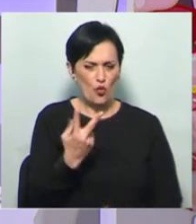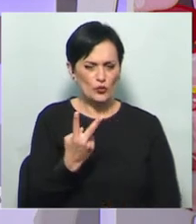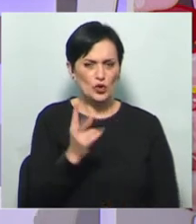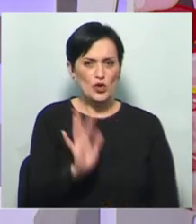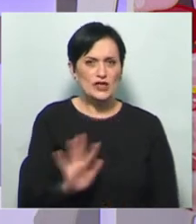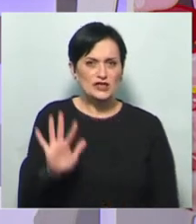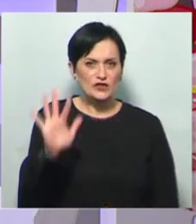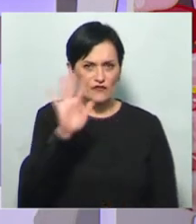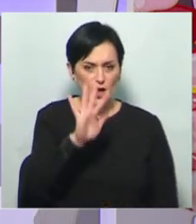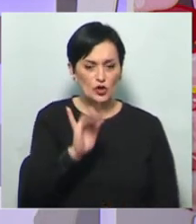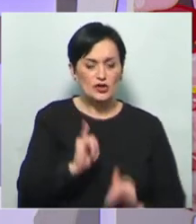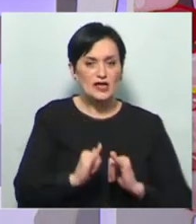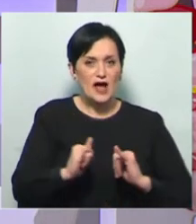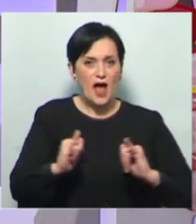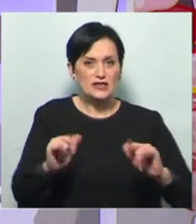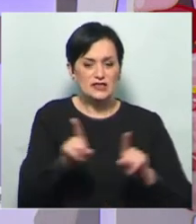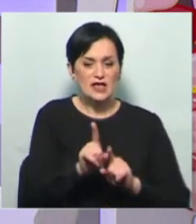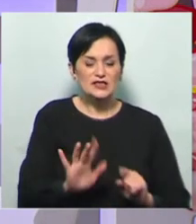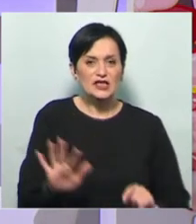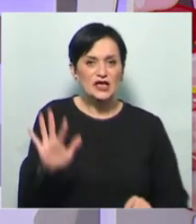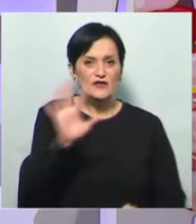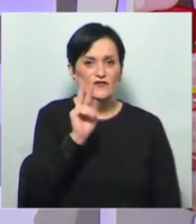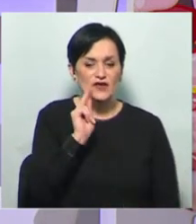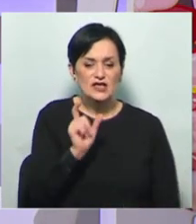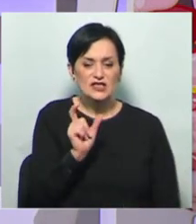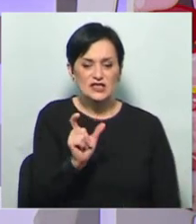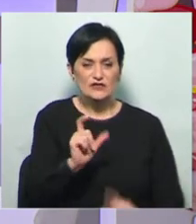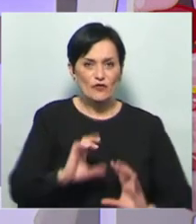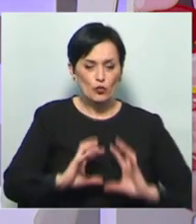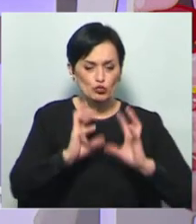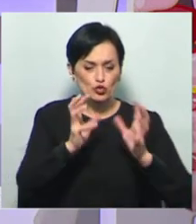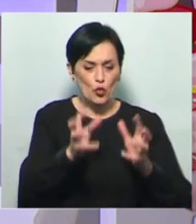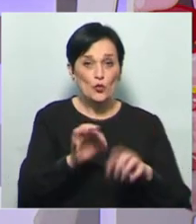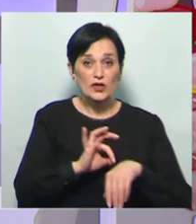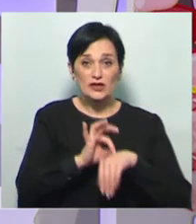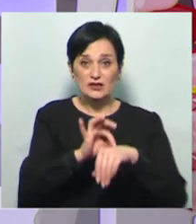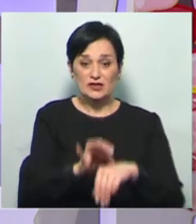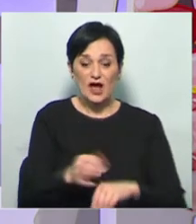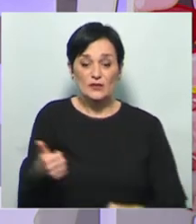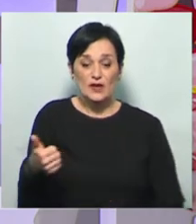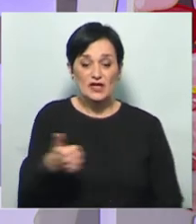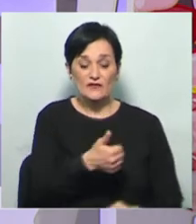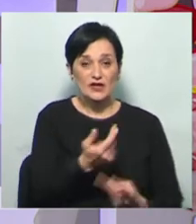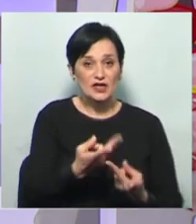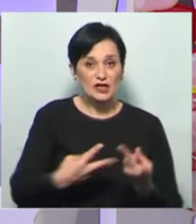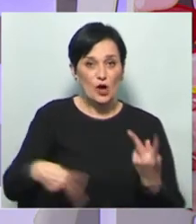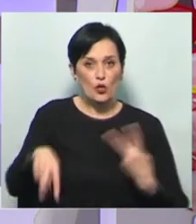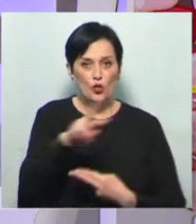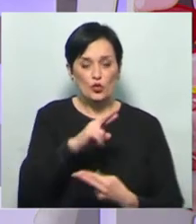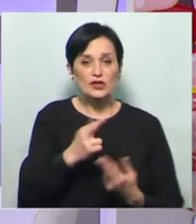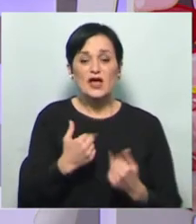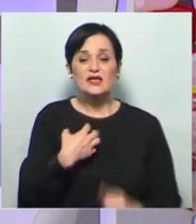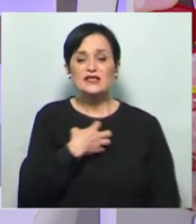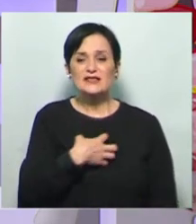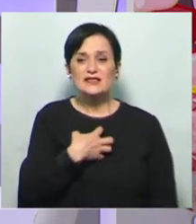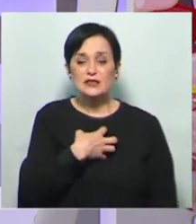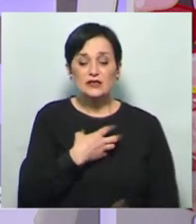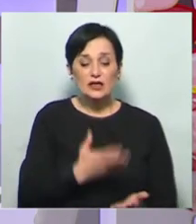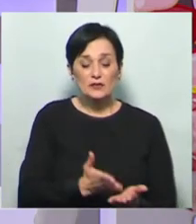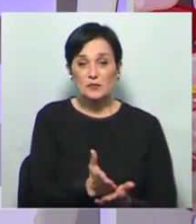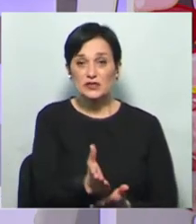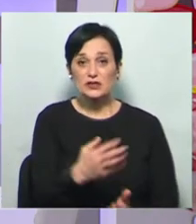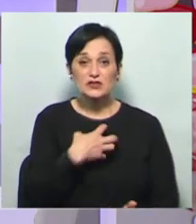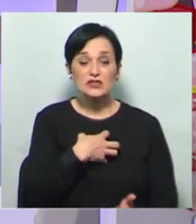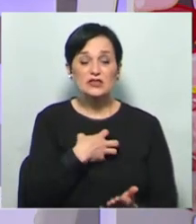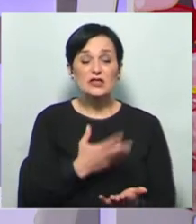ქვეყანაში გაიზარდა ამ ქვეყნების რიცხვი მსოფლიოს მასშტაბით, სადაც ტარდება ეს კვირეული ერთდროულად. და ძირითადი მიზანი რა არის?